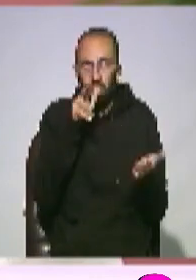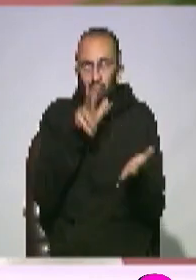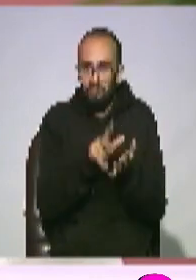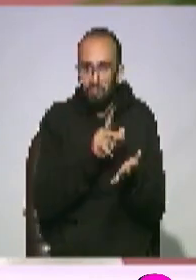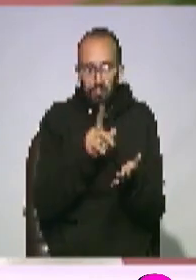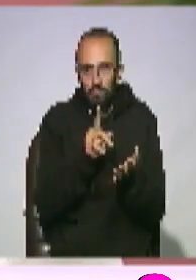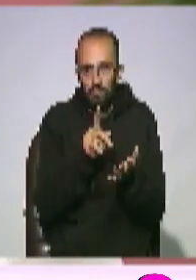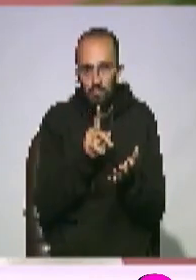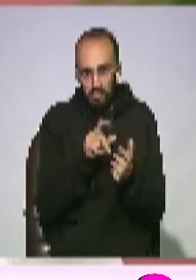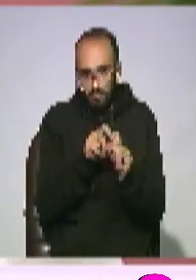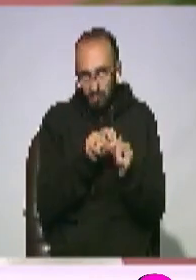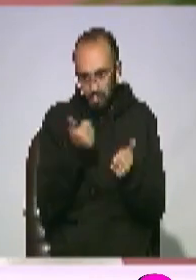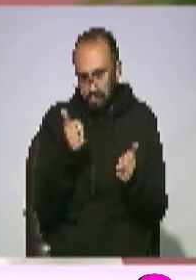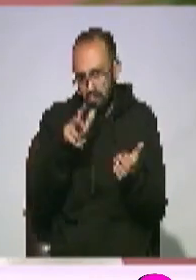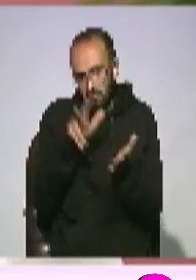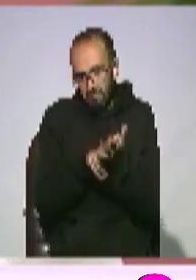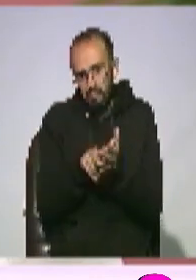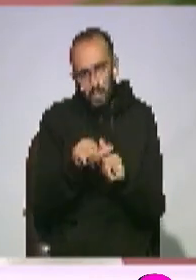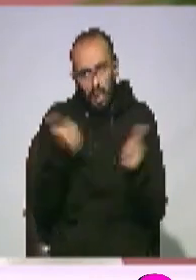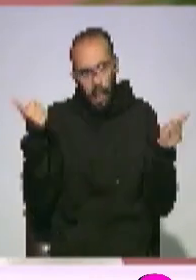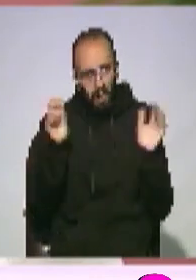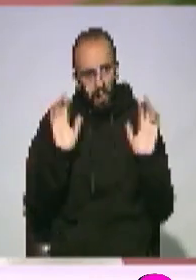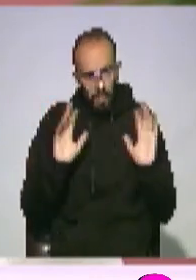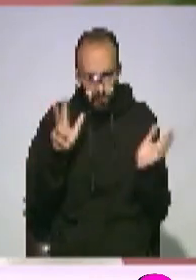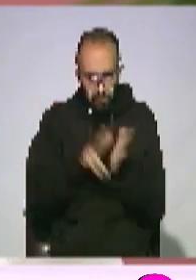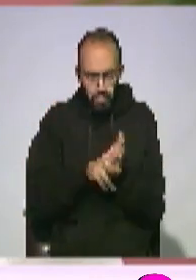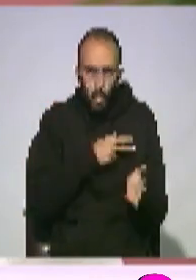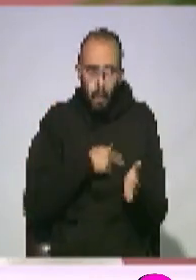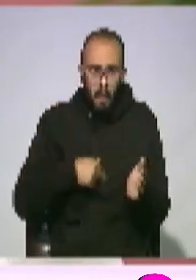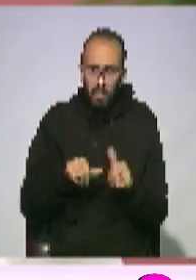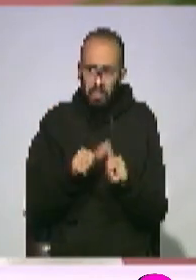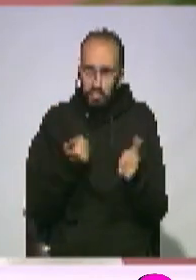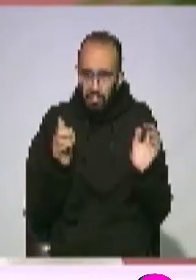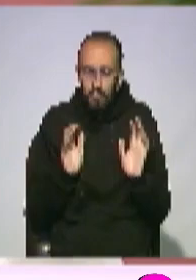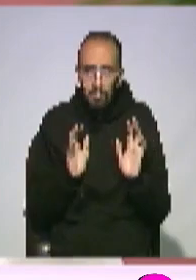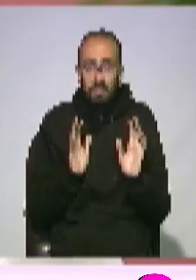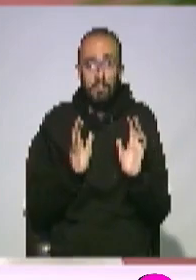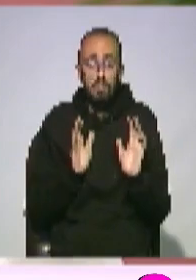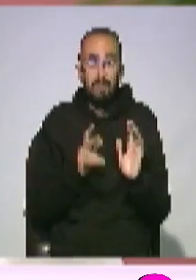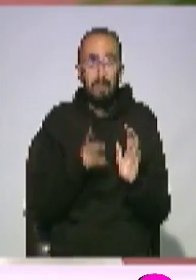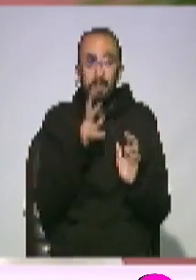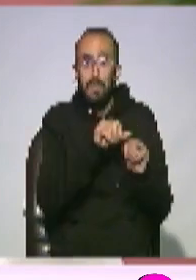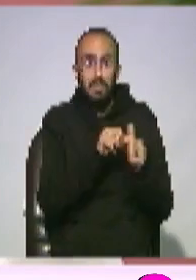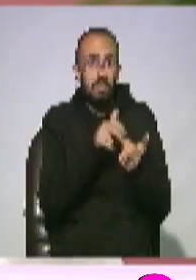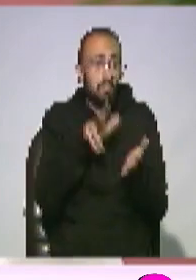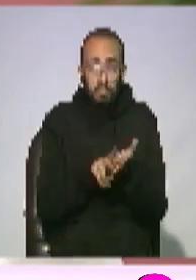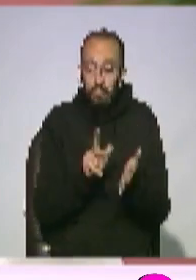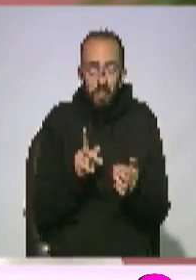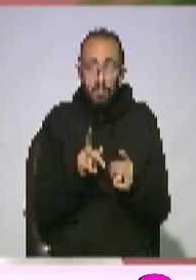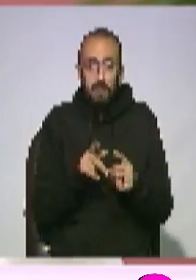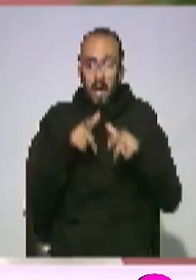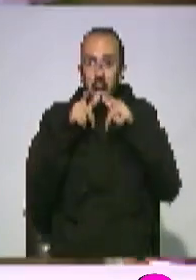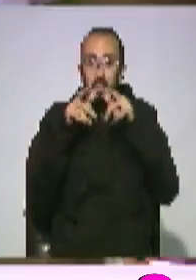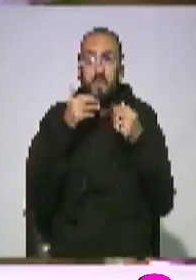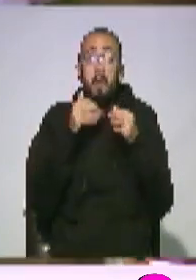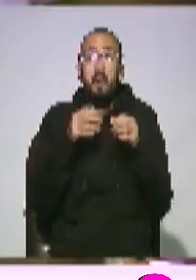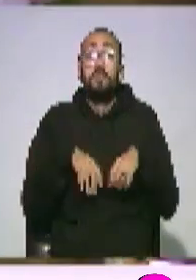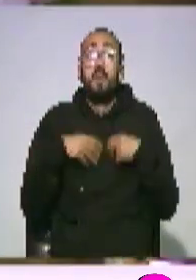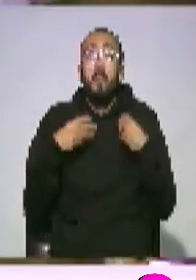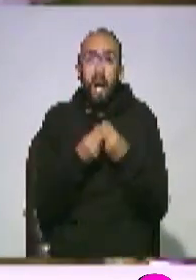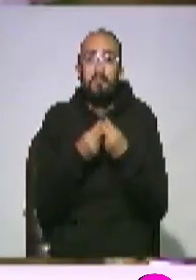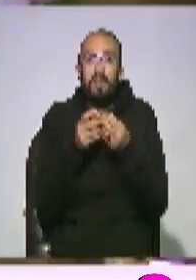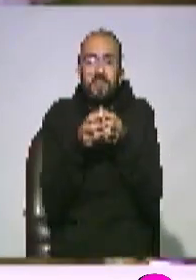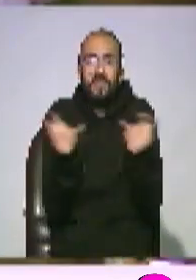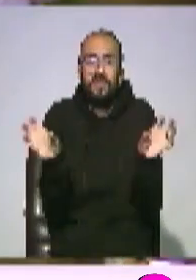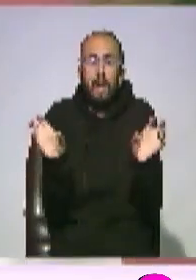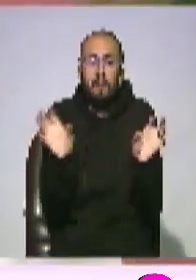يعني في الانفصال الرسمي اللي هو الطلاق رسميا وفقا لسجلات المحاكم، اما الغير رسمي اللي هم بيعلنوا عايشين مع بعض، احنا عايشين مع